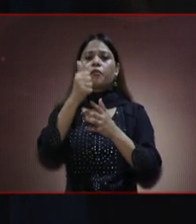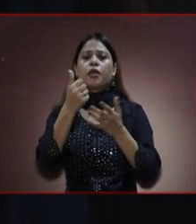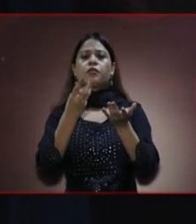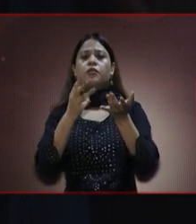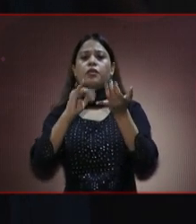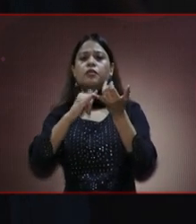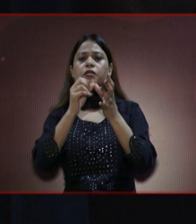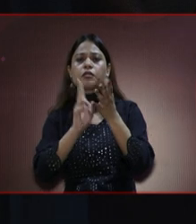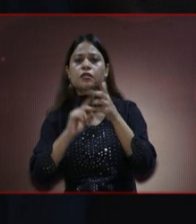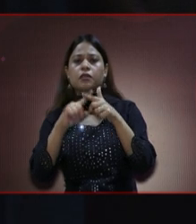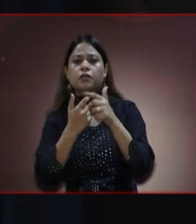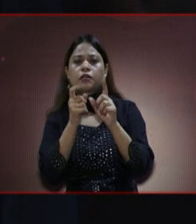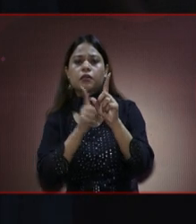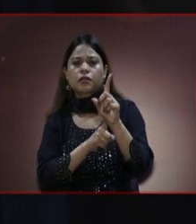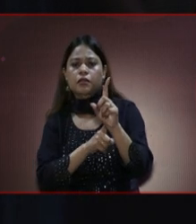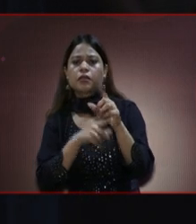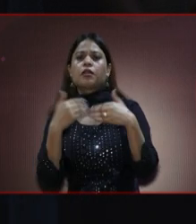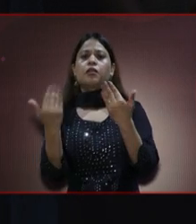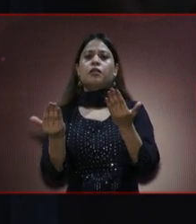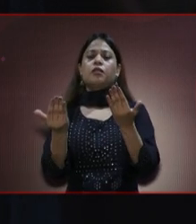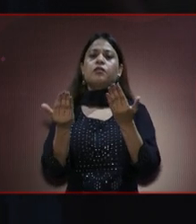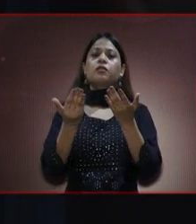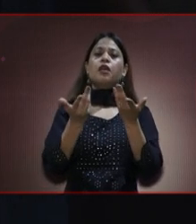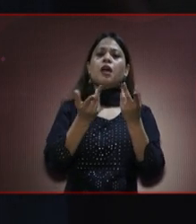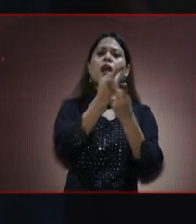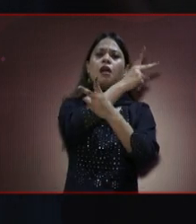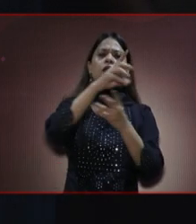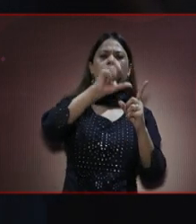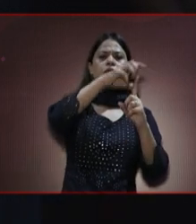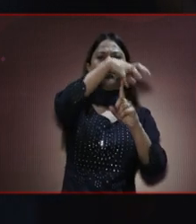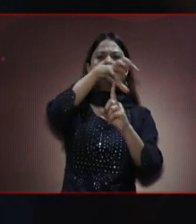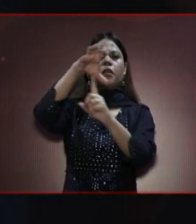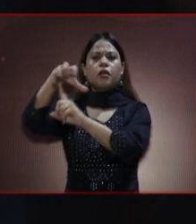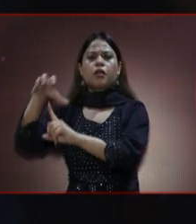NCERT के डायरेक्टर आदरणीय DP शकलानी जी,